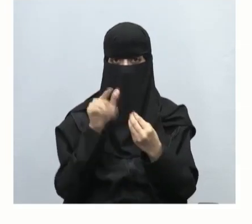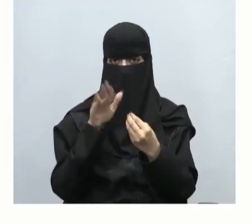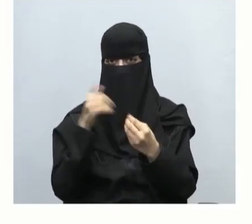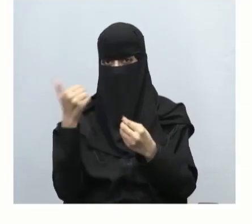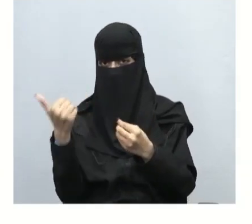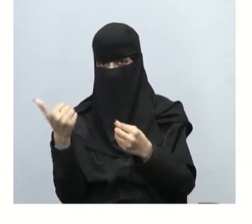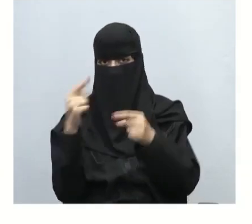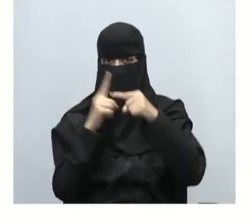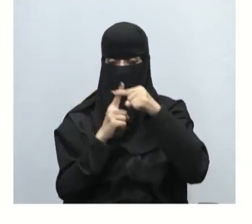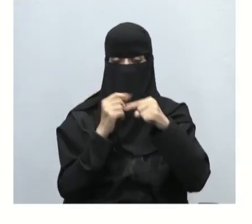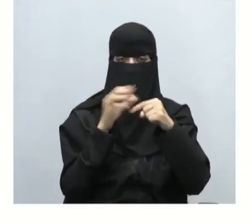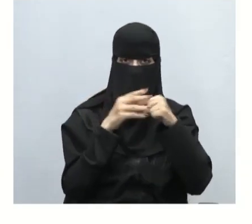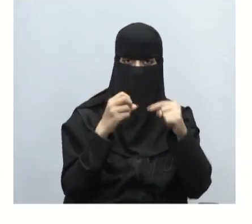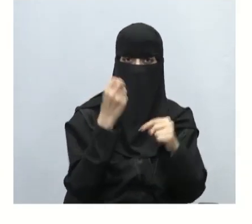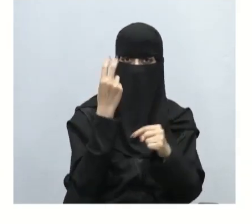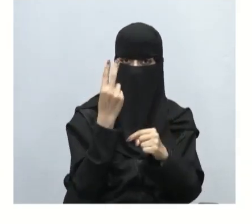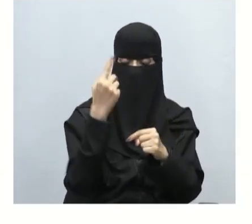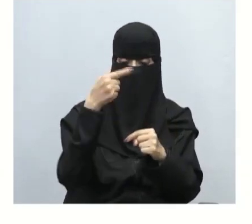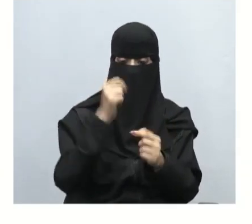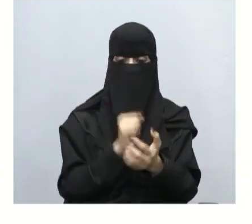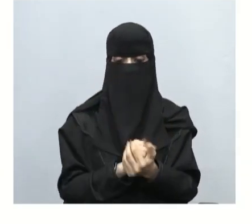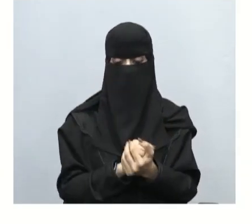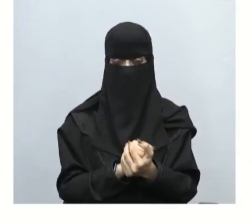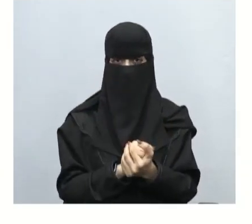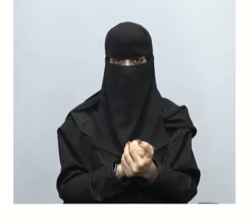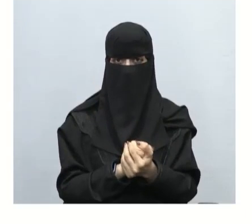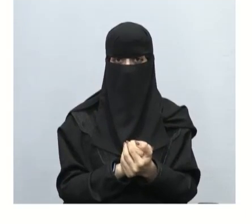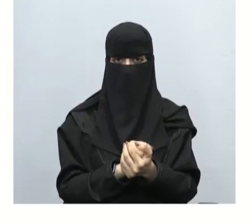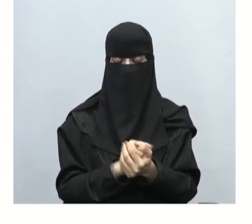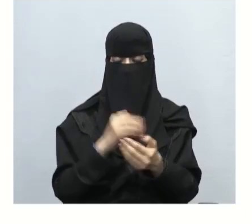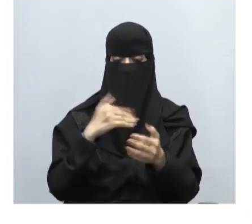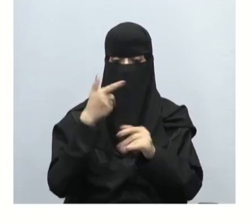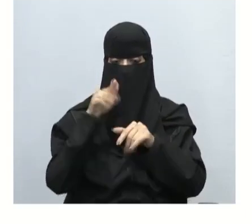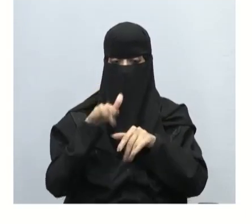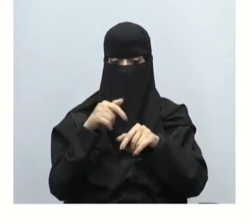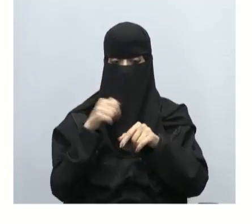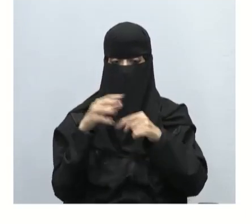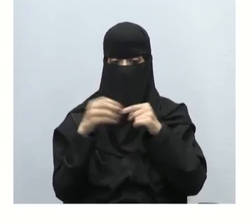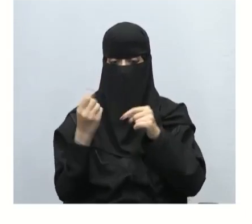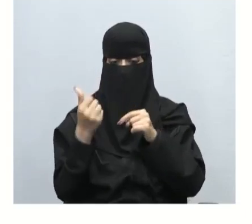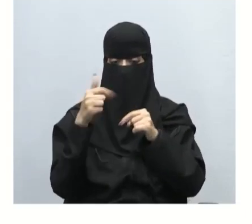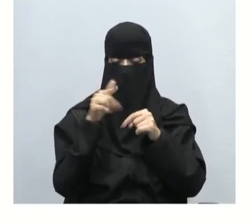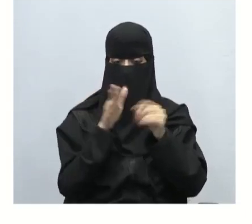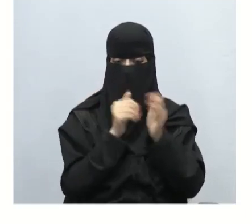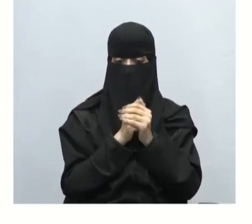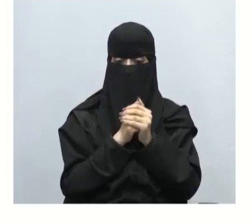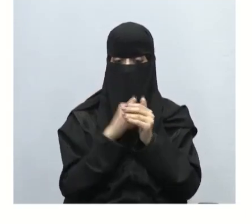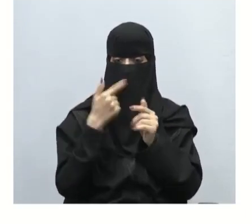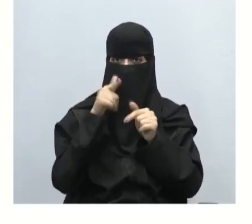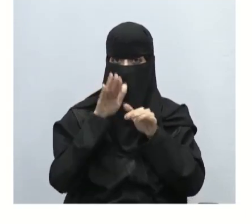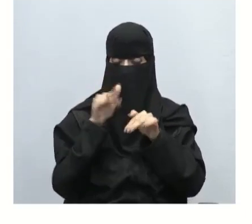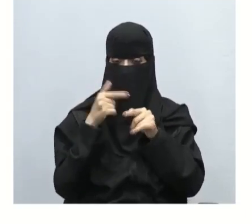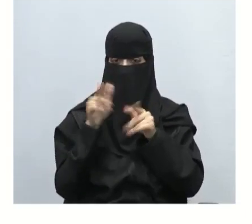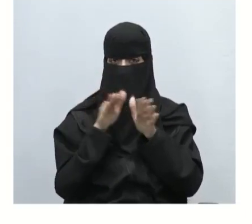تصبح العباره هي 6 مضافا اليها سالب 12 الان 6 مضافا اليها سالب 12 نبسط